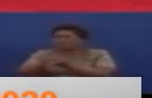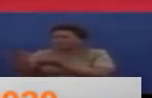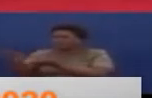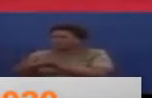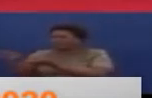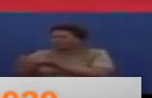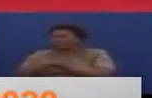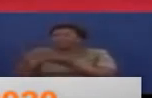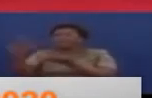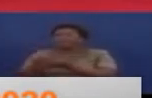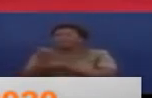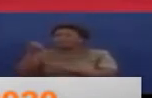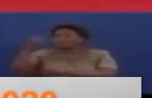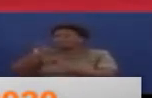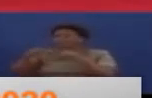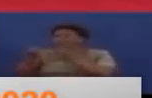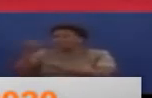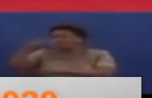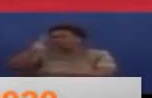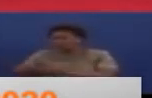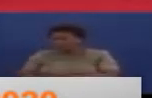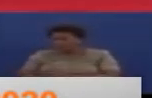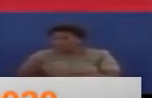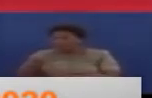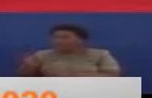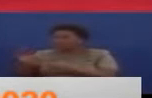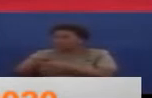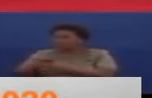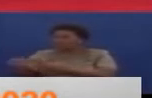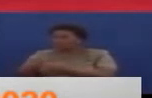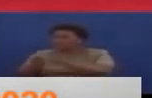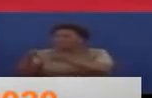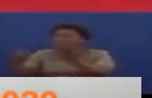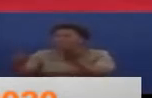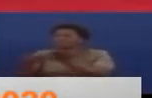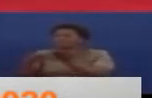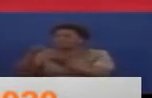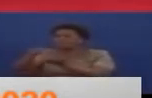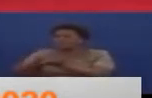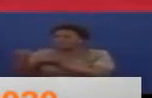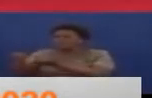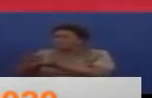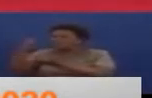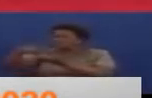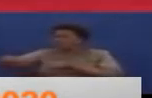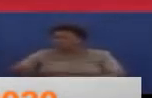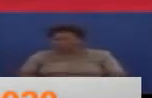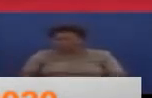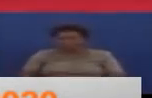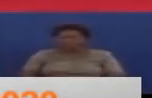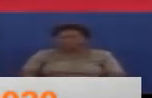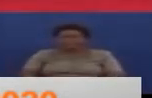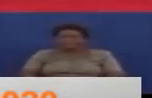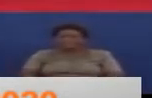serikali kupitia mfumo wa kielektroniki wa serikali wa ukusanyaji wa mapato, yani Government Electronic Payment